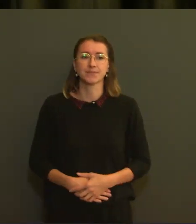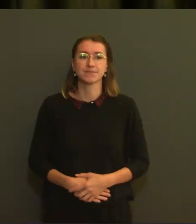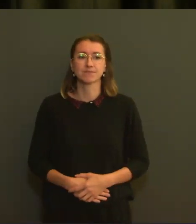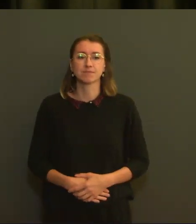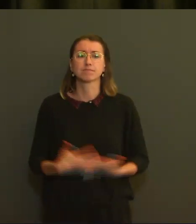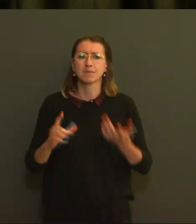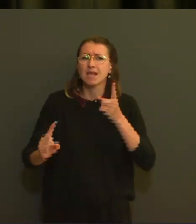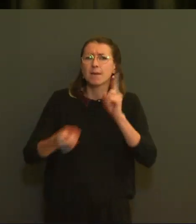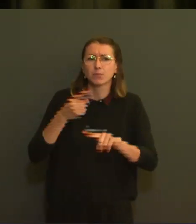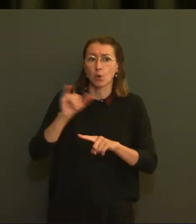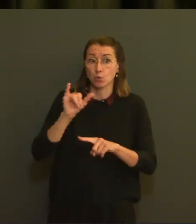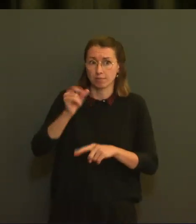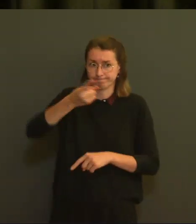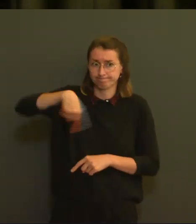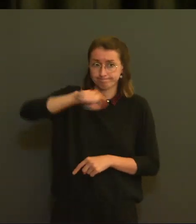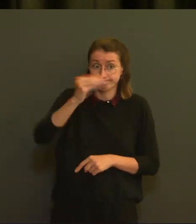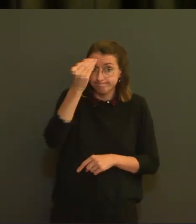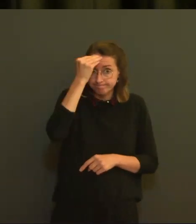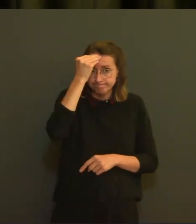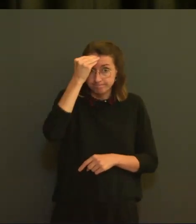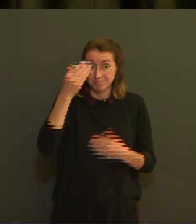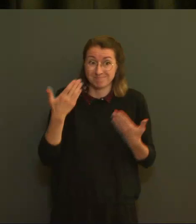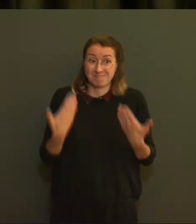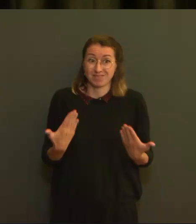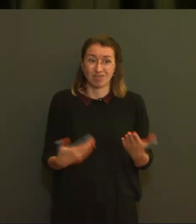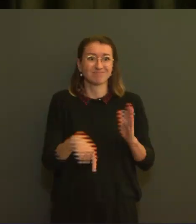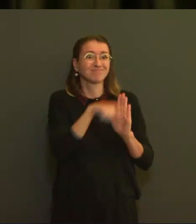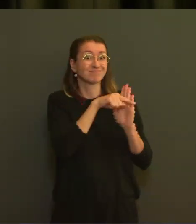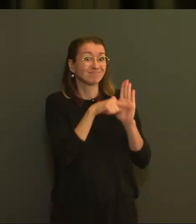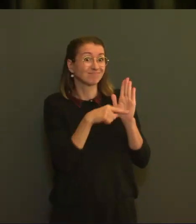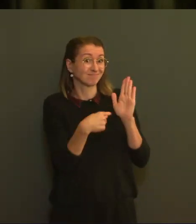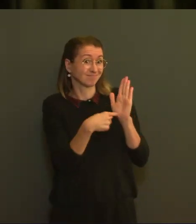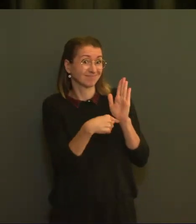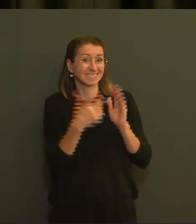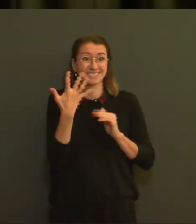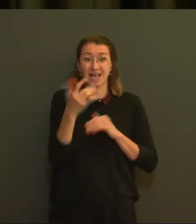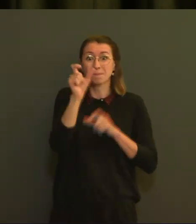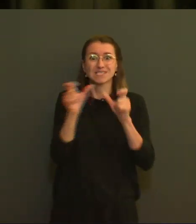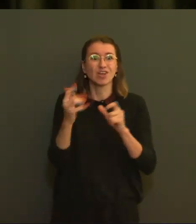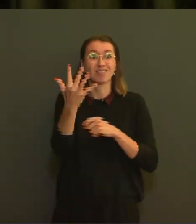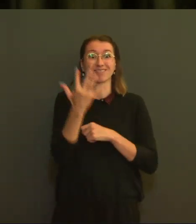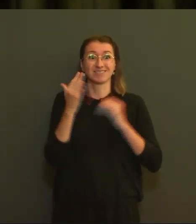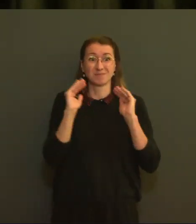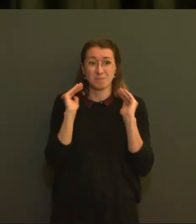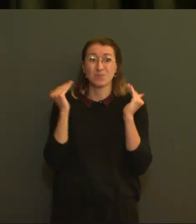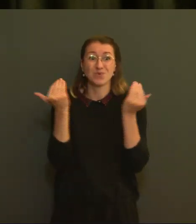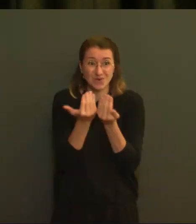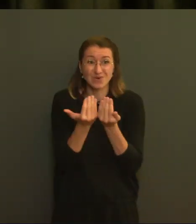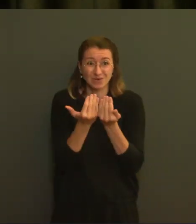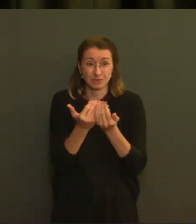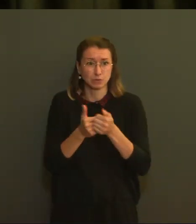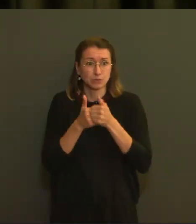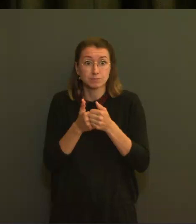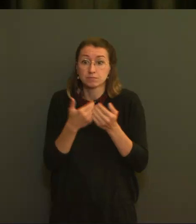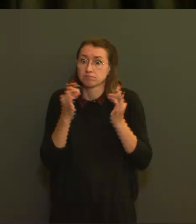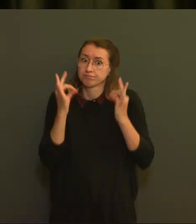qu'on continue maintenant à respecter cette mesure, parce que c'est en respectant cette mesure maintenant qu'on va agir sur la courbe, et c'est en